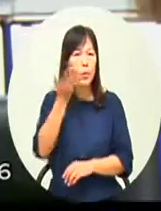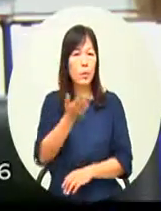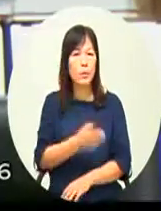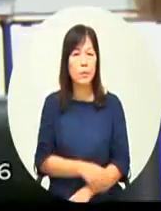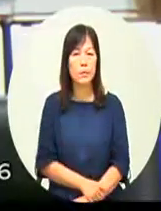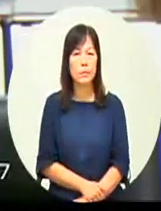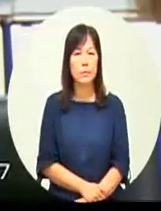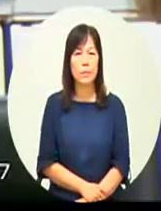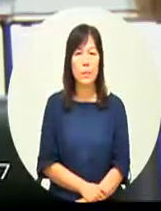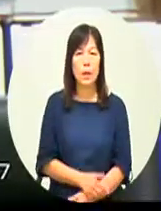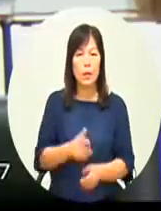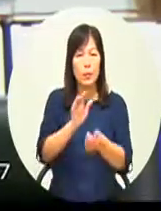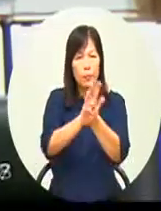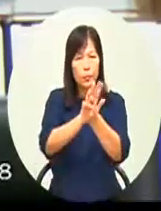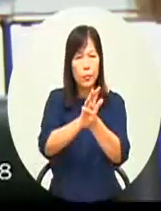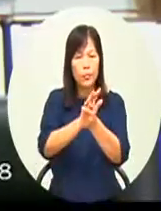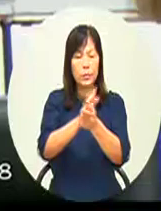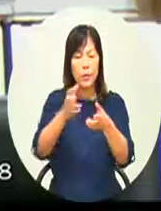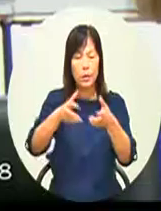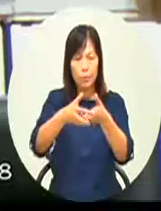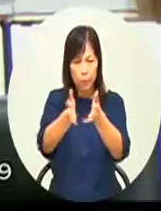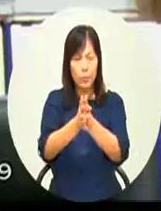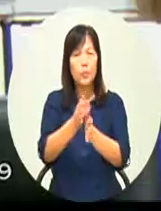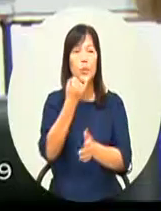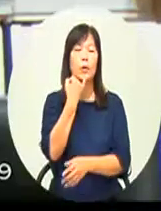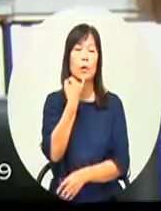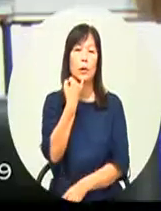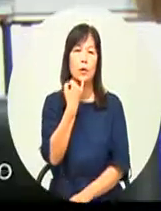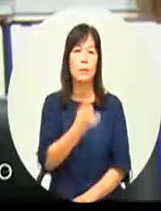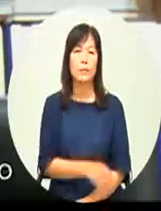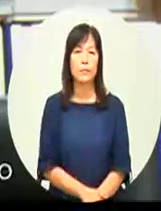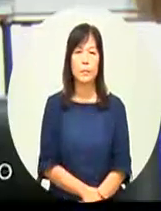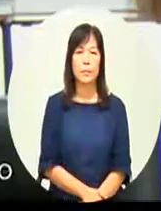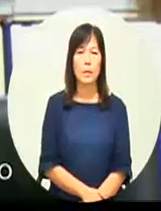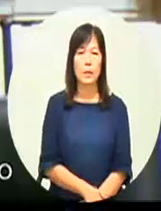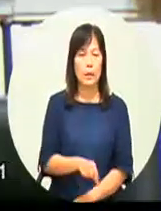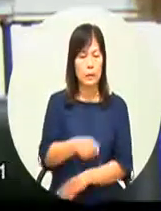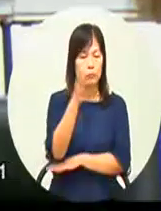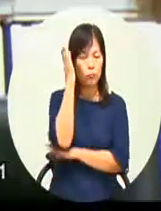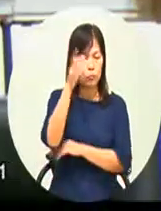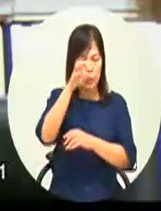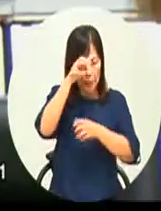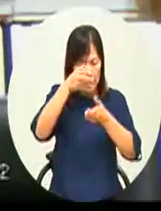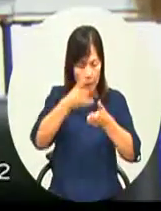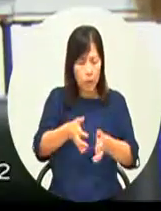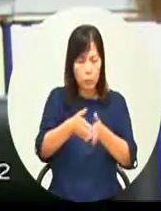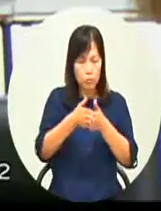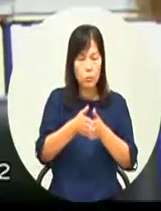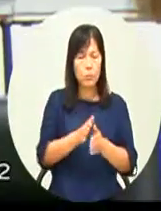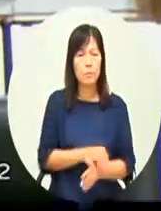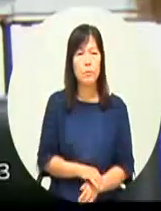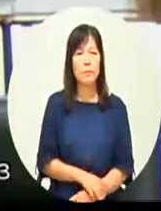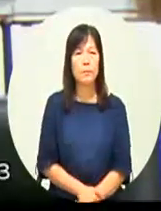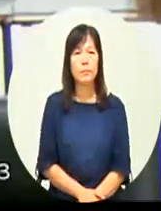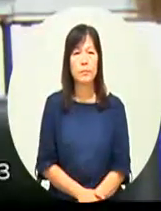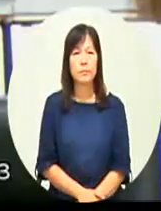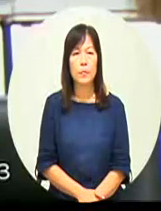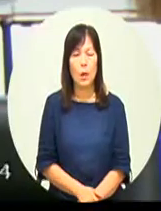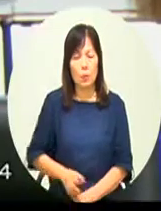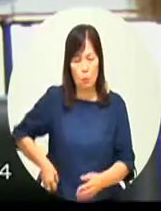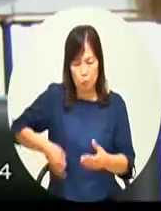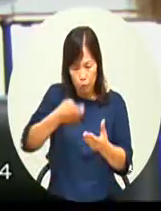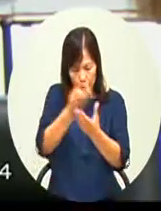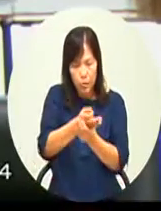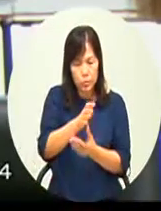一个服务的部落，这个我们政府应该要重视的，去投资一